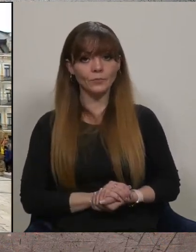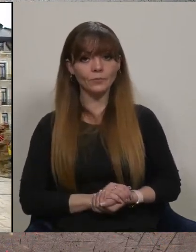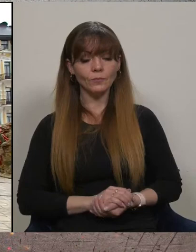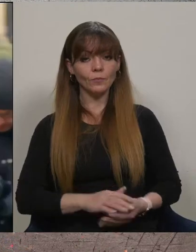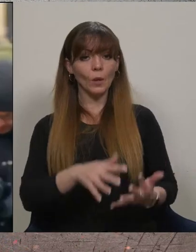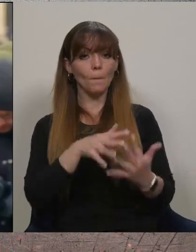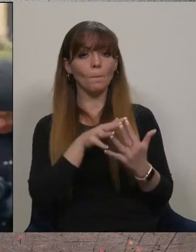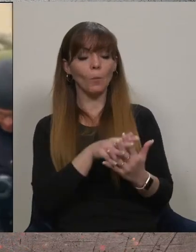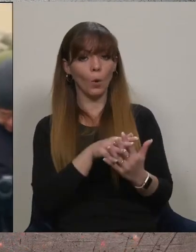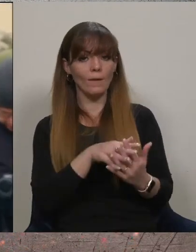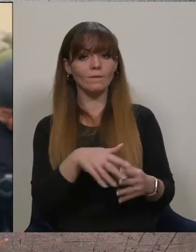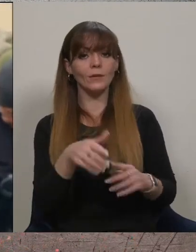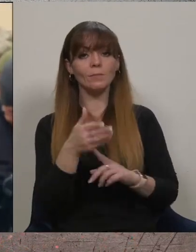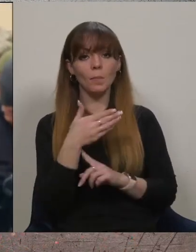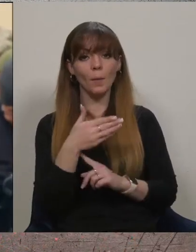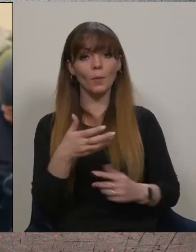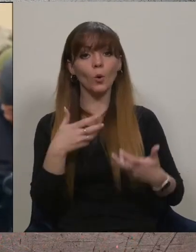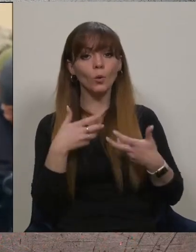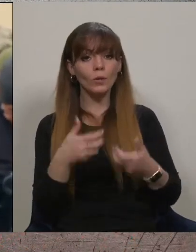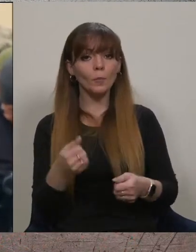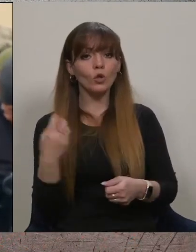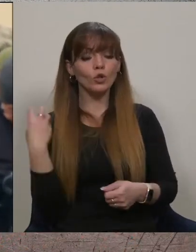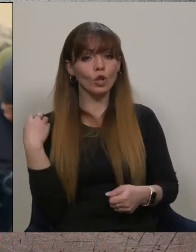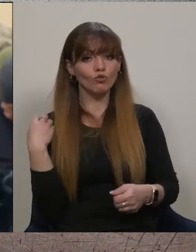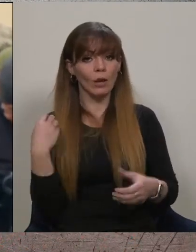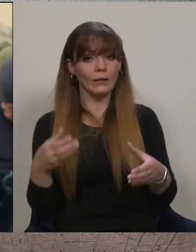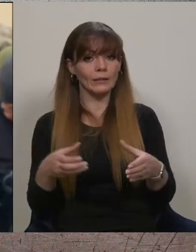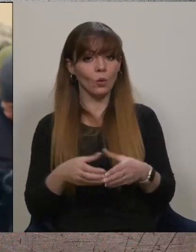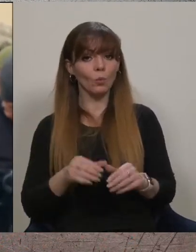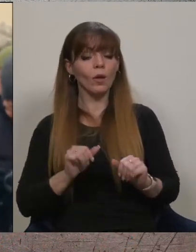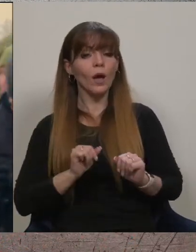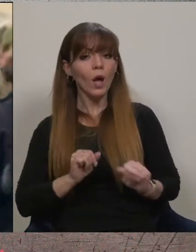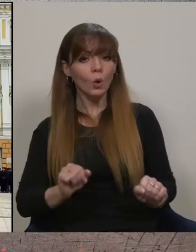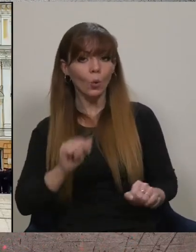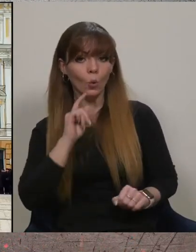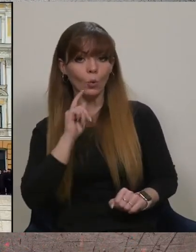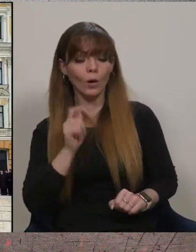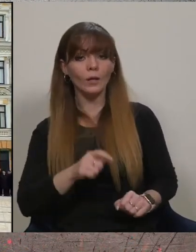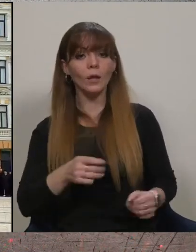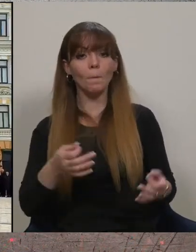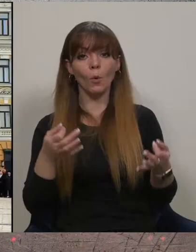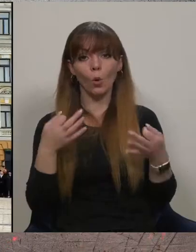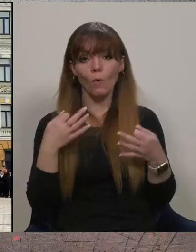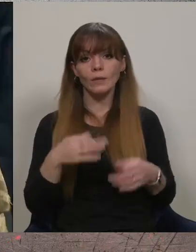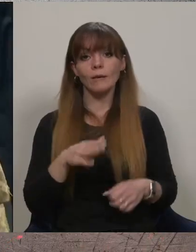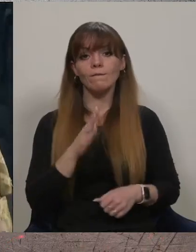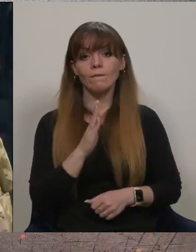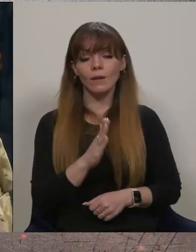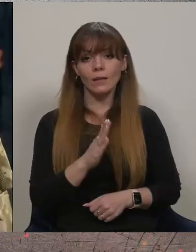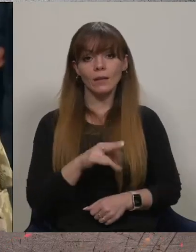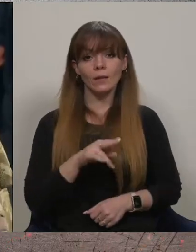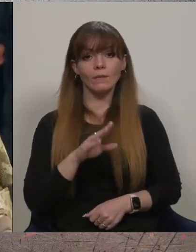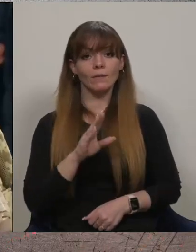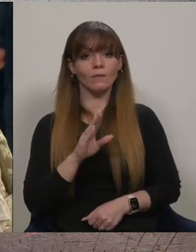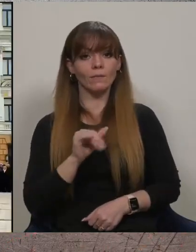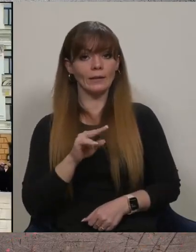Бойовий прапор отримує начальник загону, Герой України, полковник Валерій